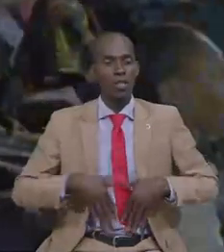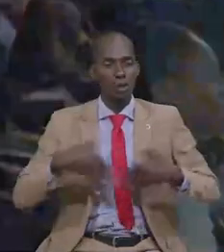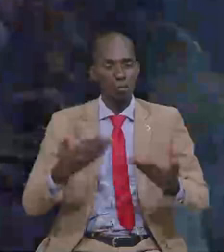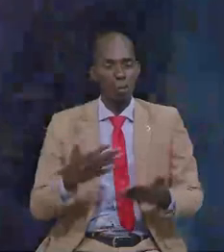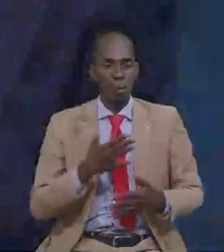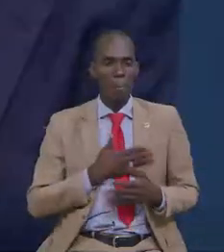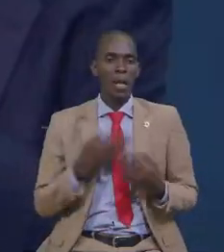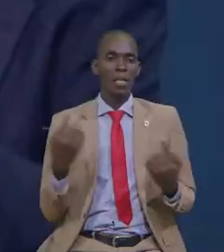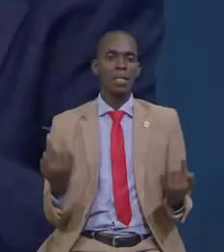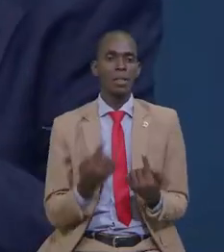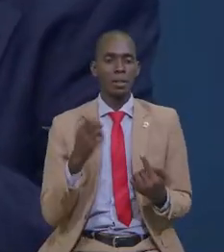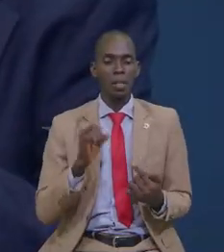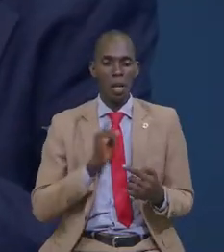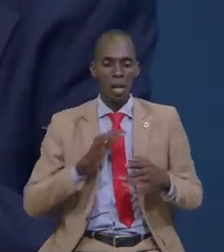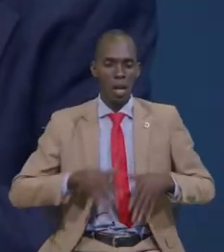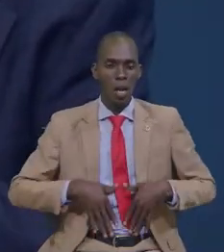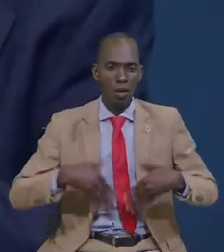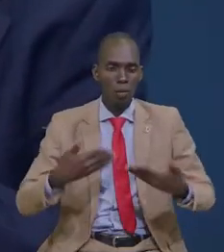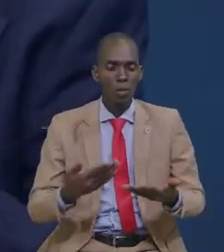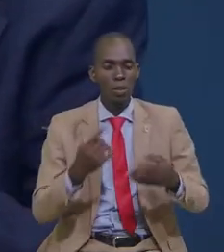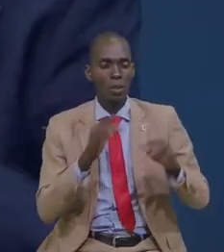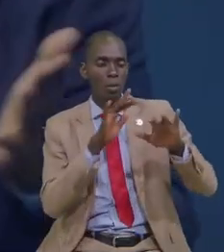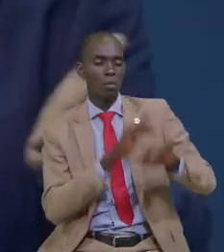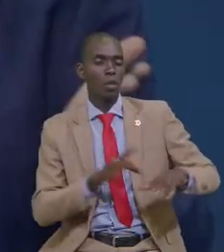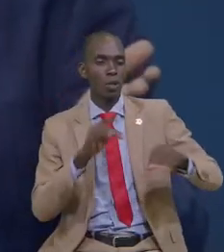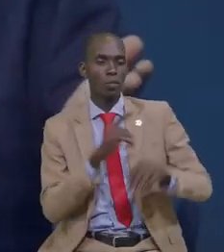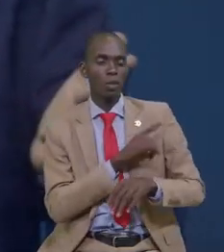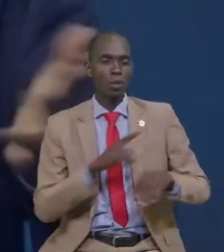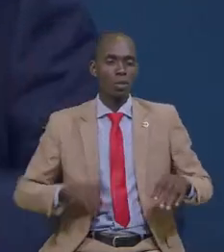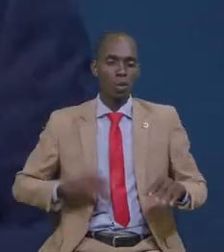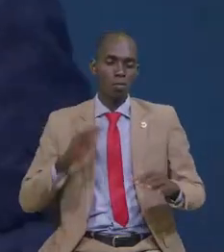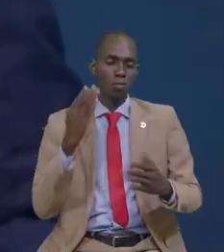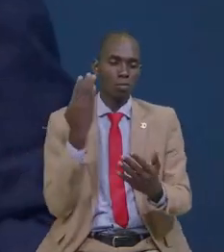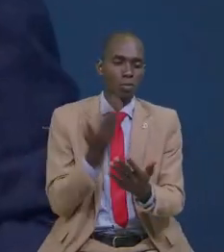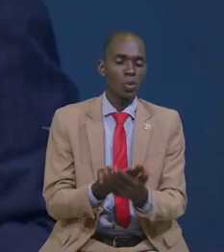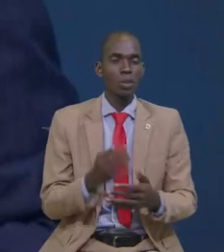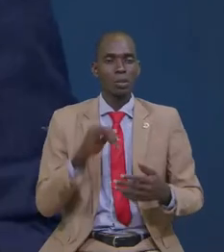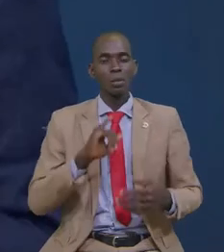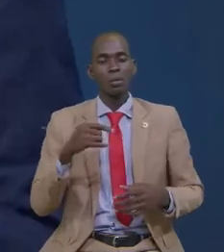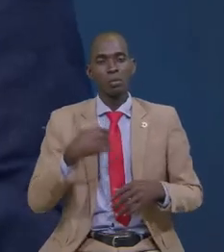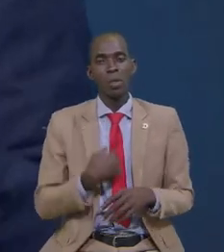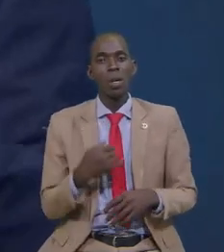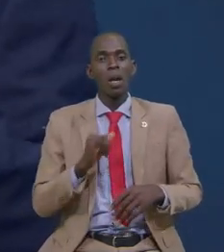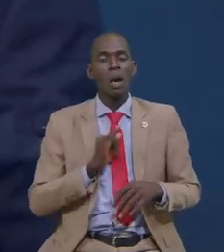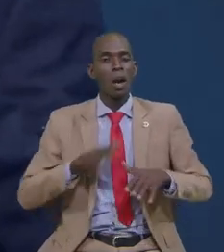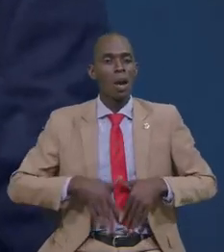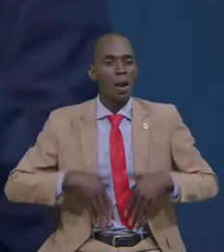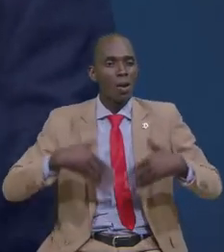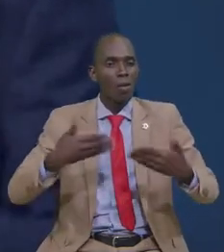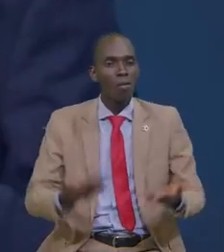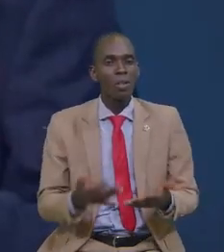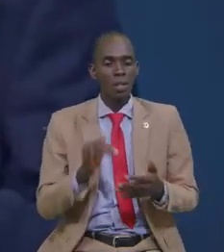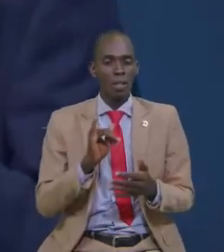je confesse mes péchés, je confesse la miséricorde, je confesse que la miséricorde de Dieu m'atteint,